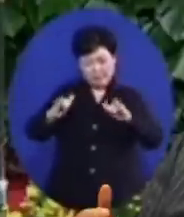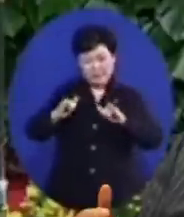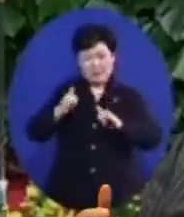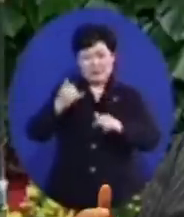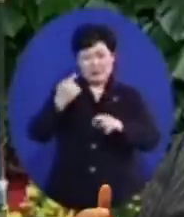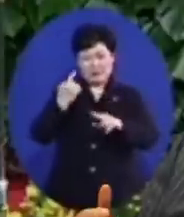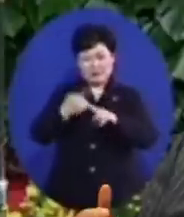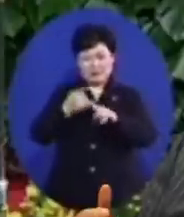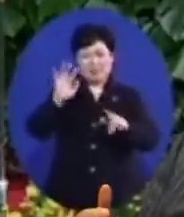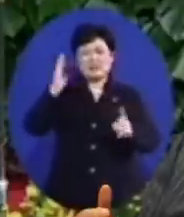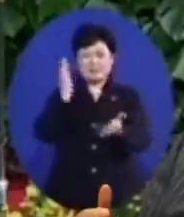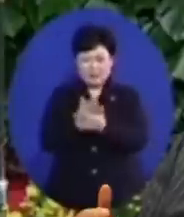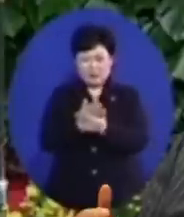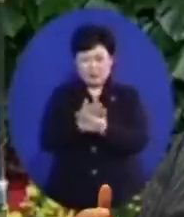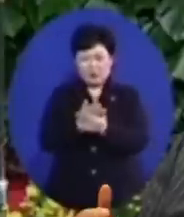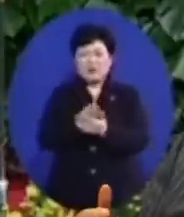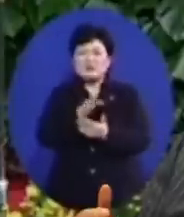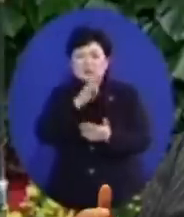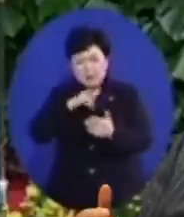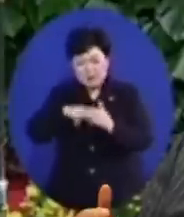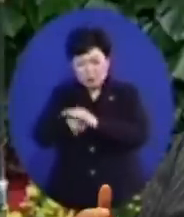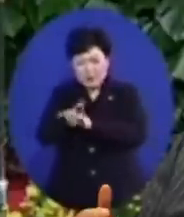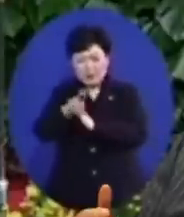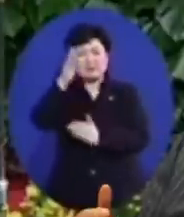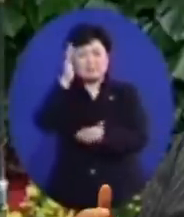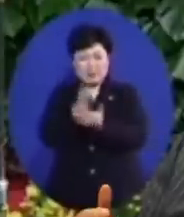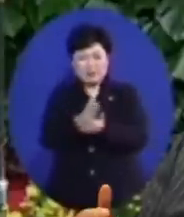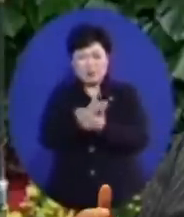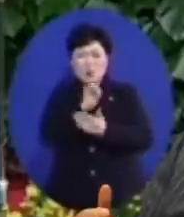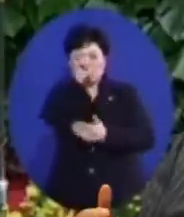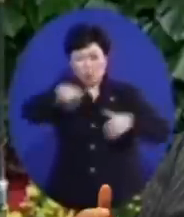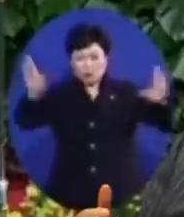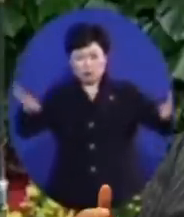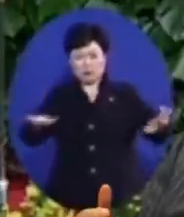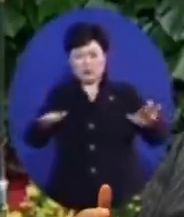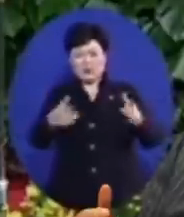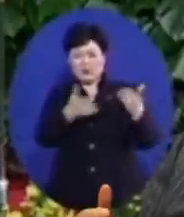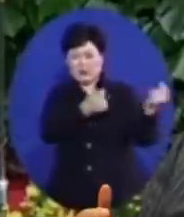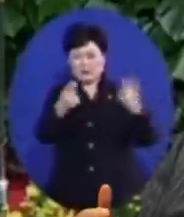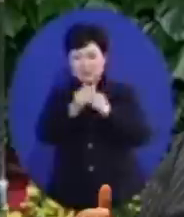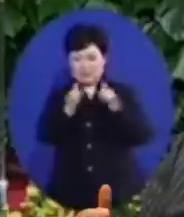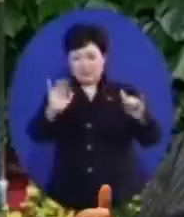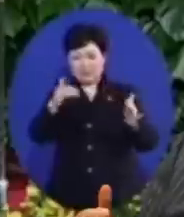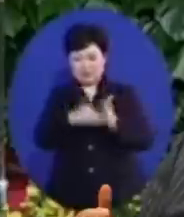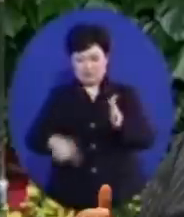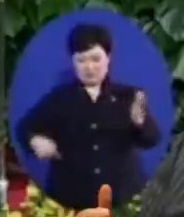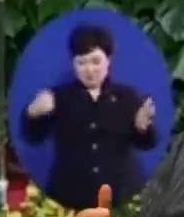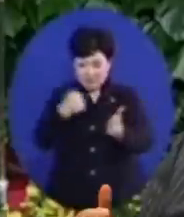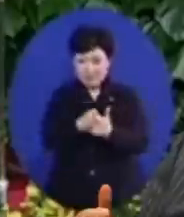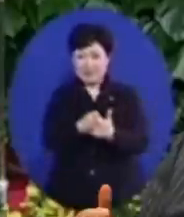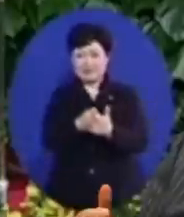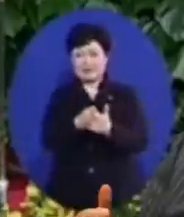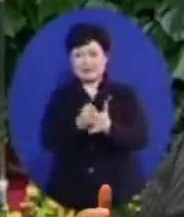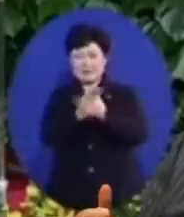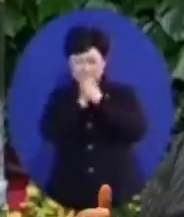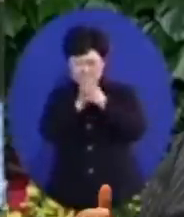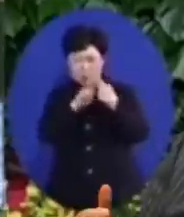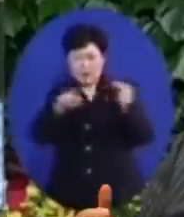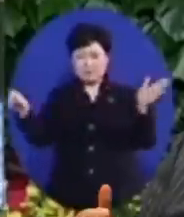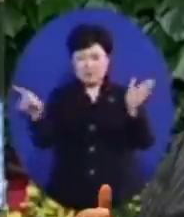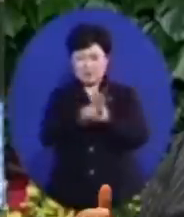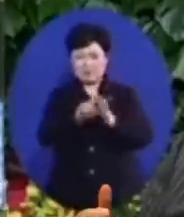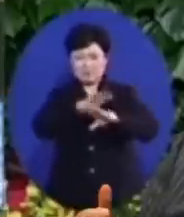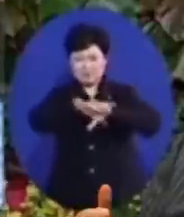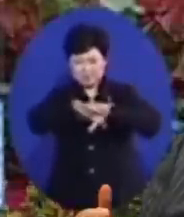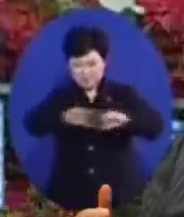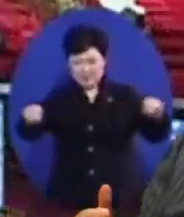대처하지 못하고 도망치지 말고 독수리형 인간이 되어서 담대하게 기도와 믿음으로 대처하는